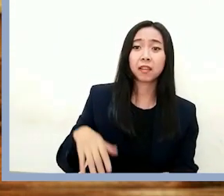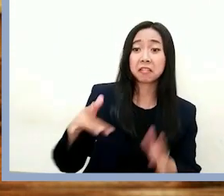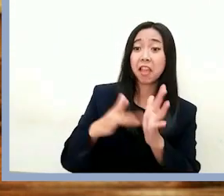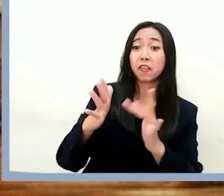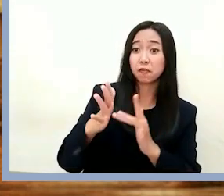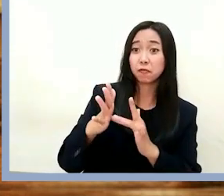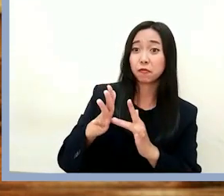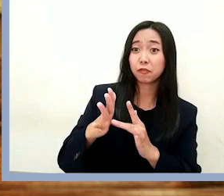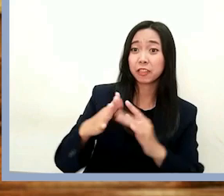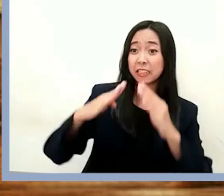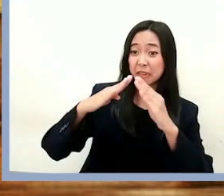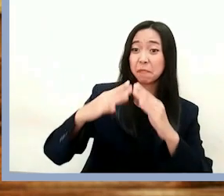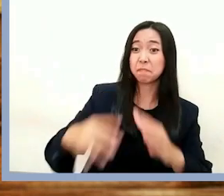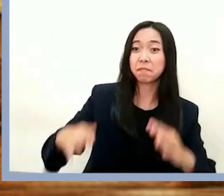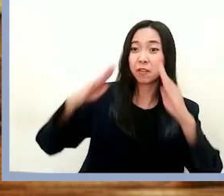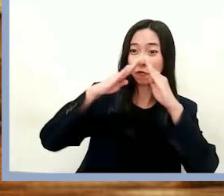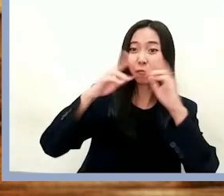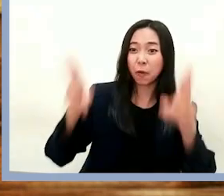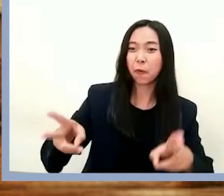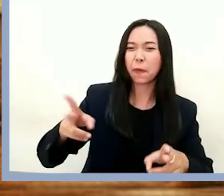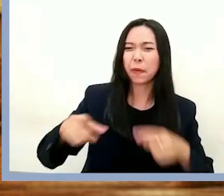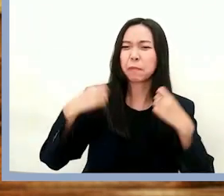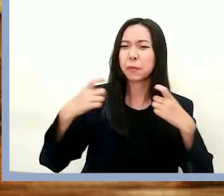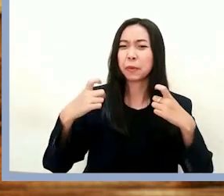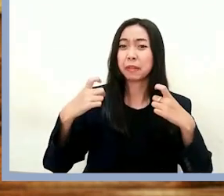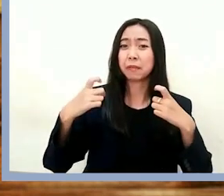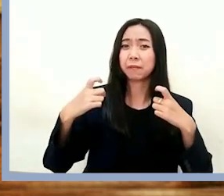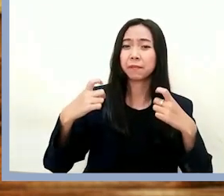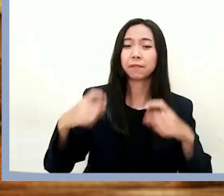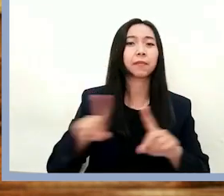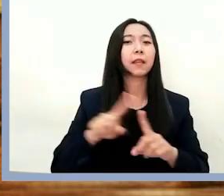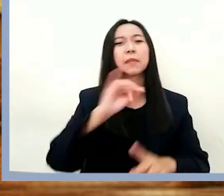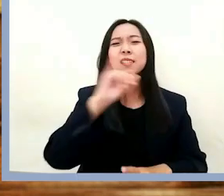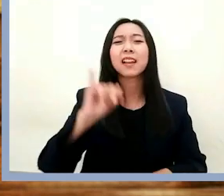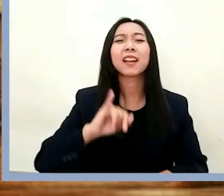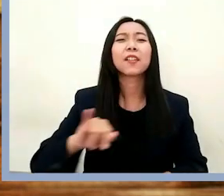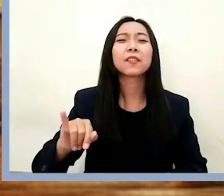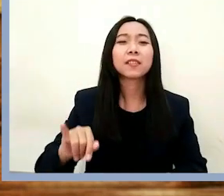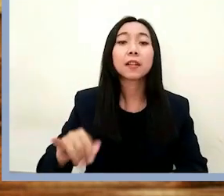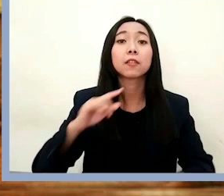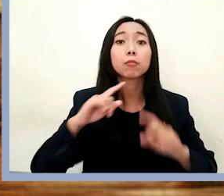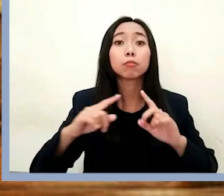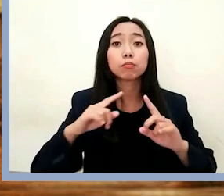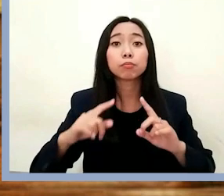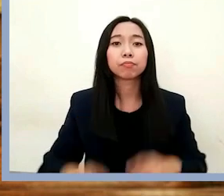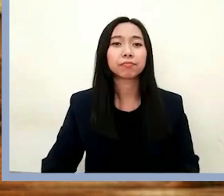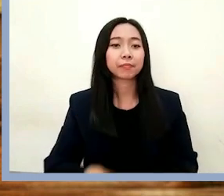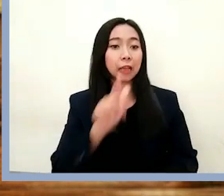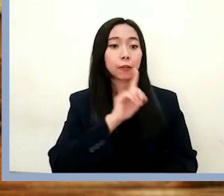orang berdosa tetapi sakit berdiri dan berkata kepada Tuhan Tuhan